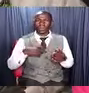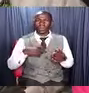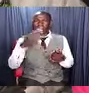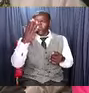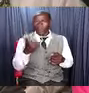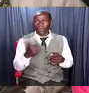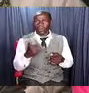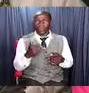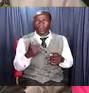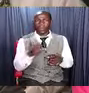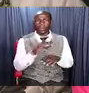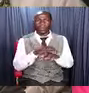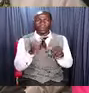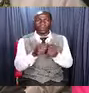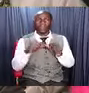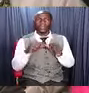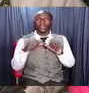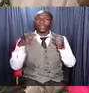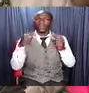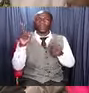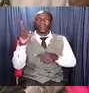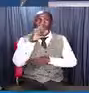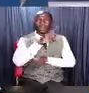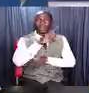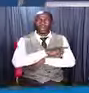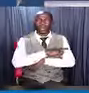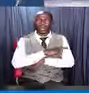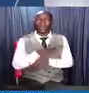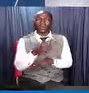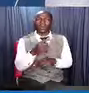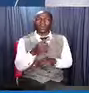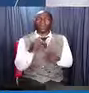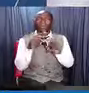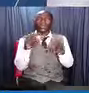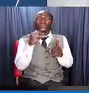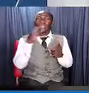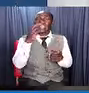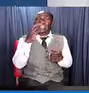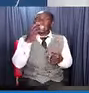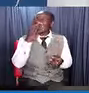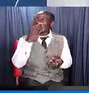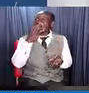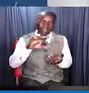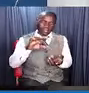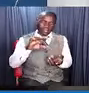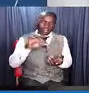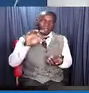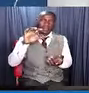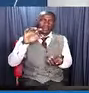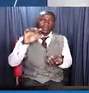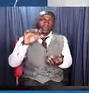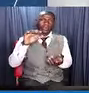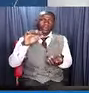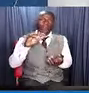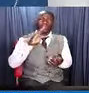walikaitwa na mjumbe. One day I was called by the messenger. Rimba. Rimba. Maneno si chumvi. Word does not salt. Unene yako leta yari. To speak for